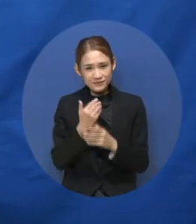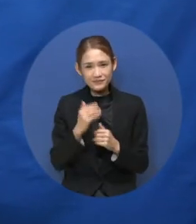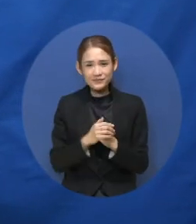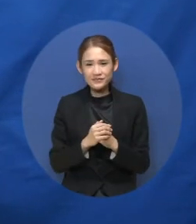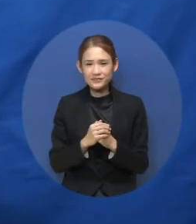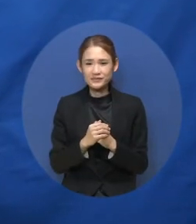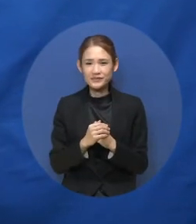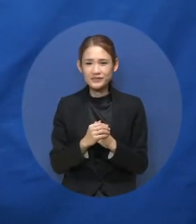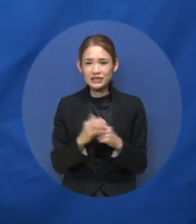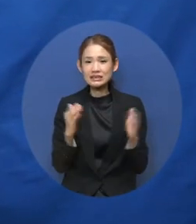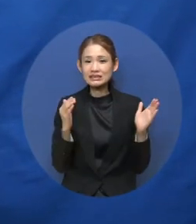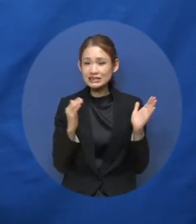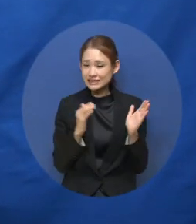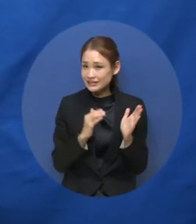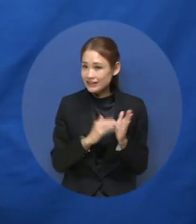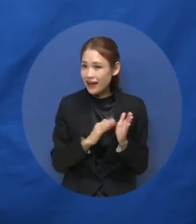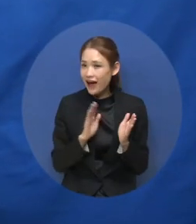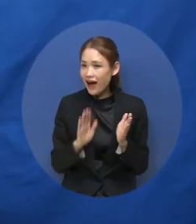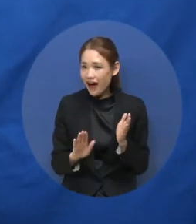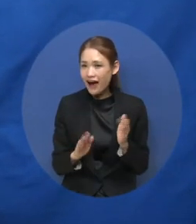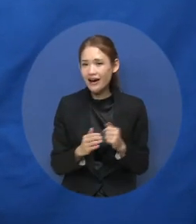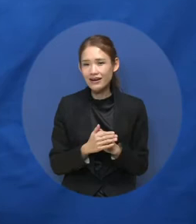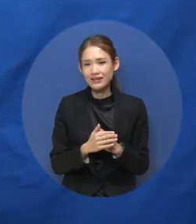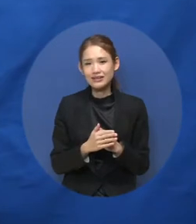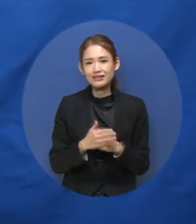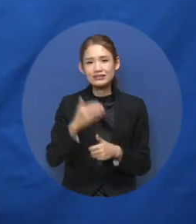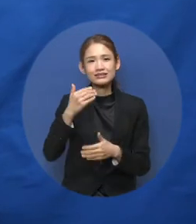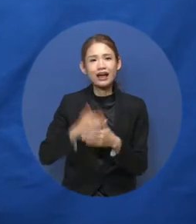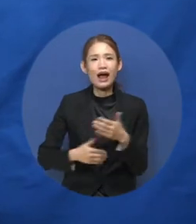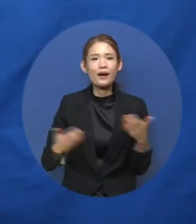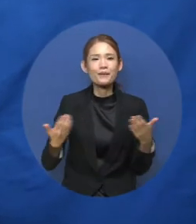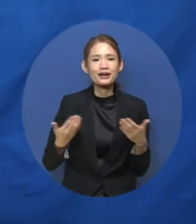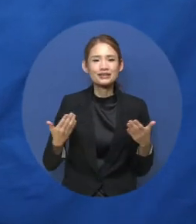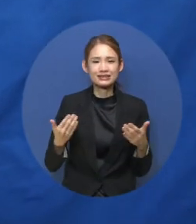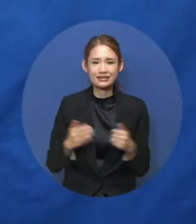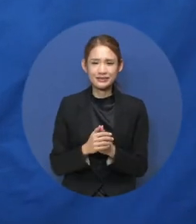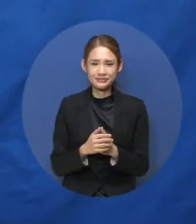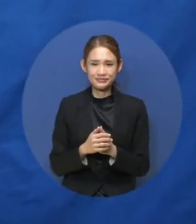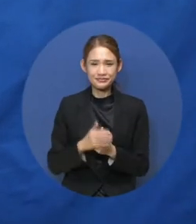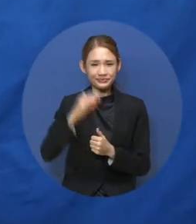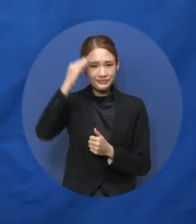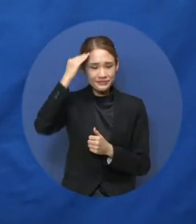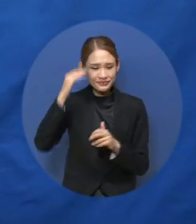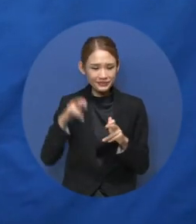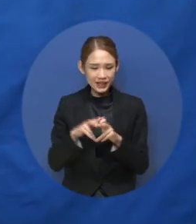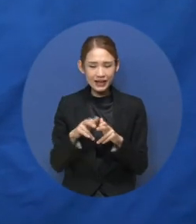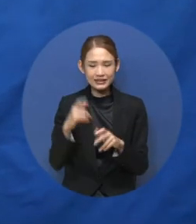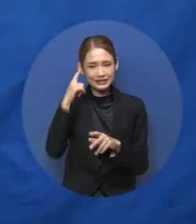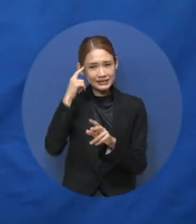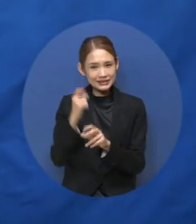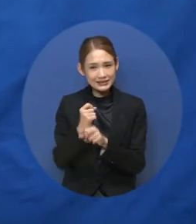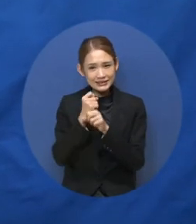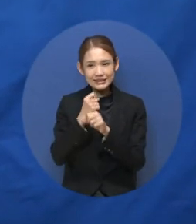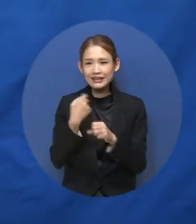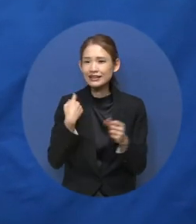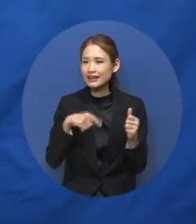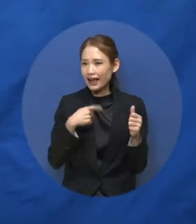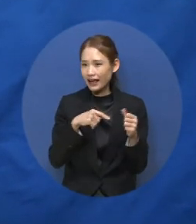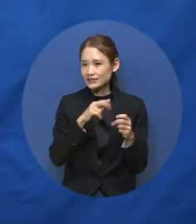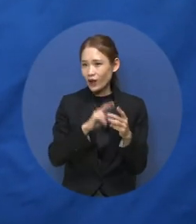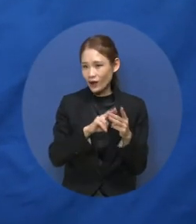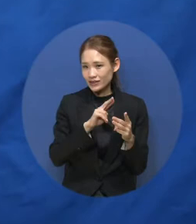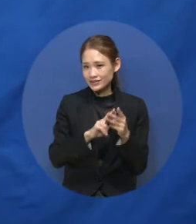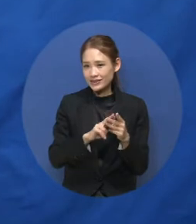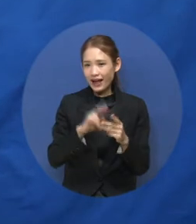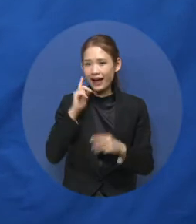그랬다가 끝나고 나니까 이제 나머지 일은 저희 센터에서 아름답게 영상으로